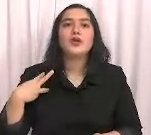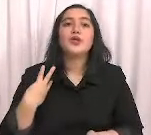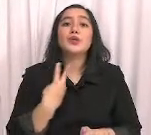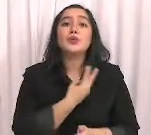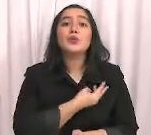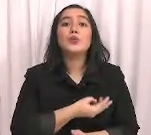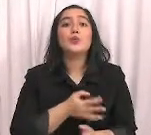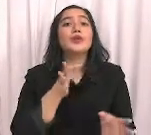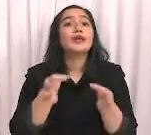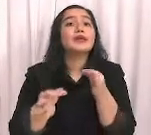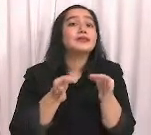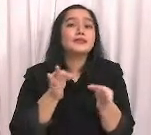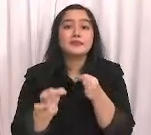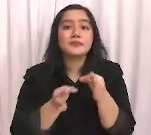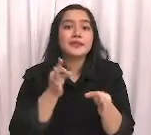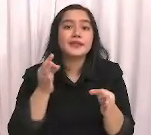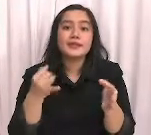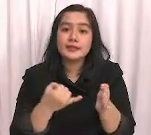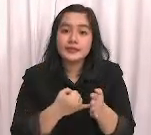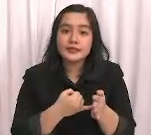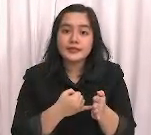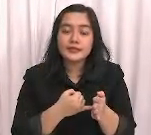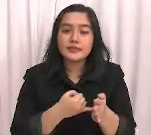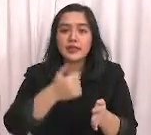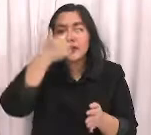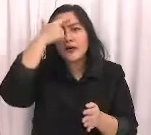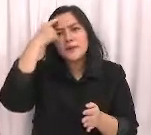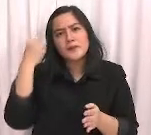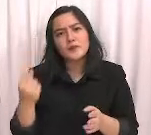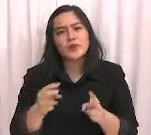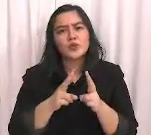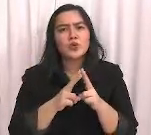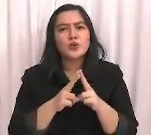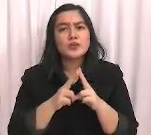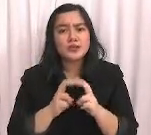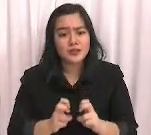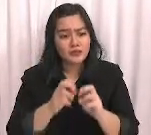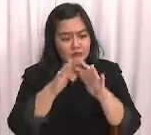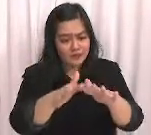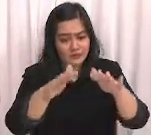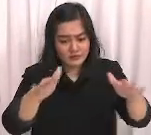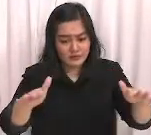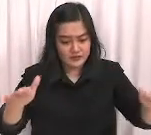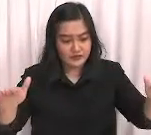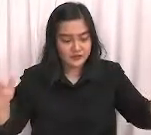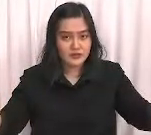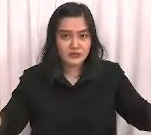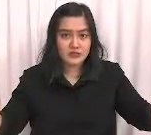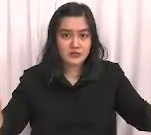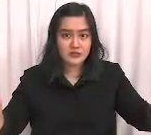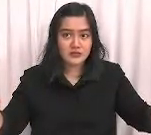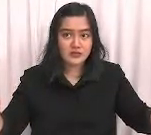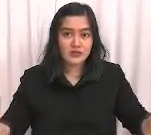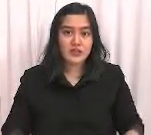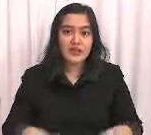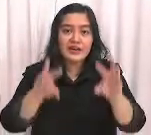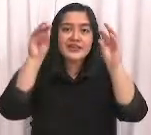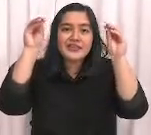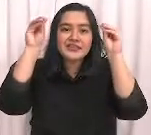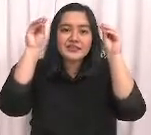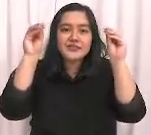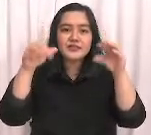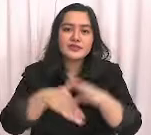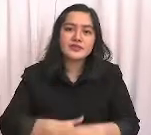prinsipyo kasi nga po, maging ang mga bata, bata pa lamang, pinalalaki na natin sa bribery.